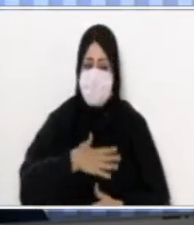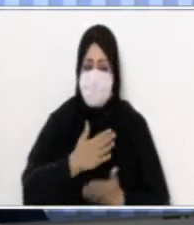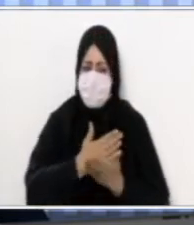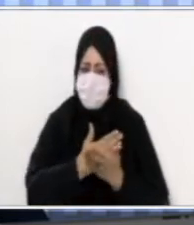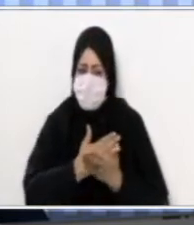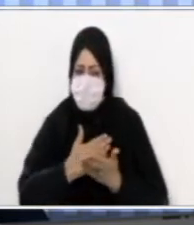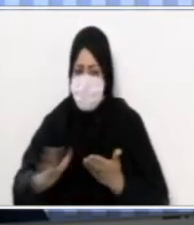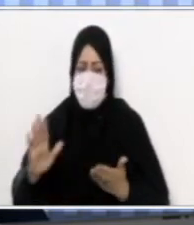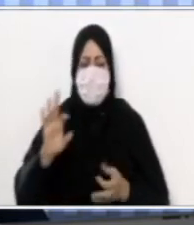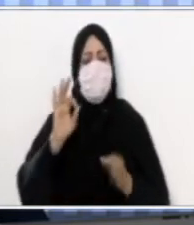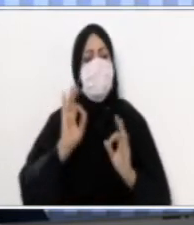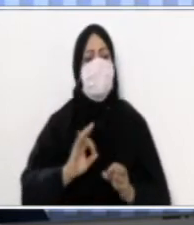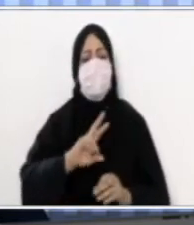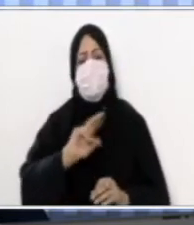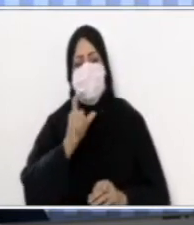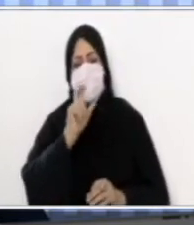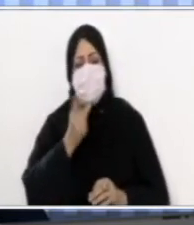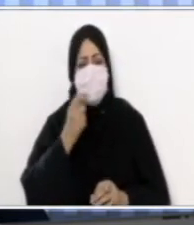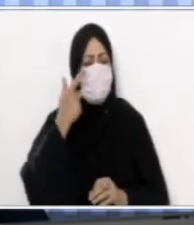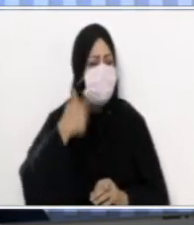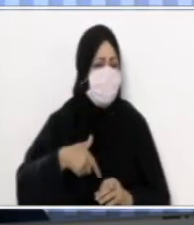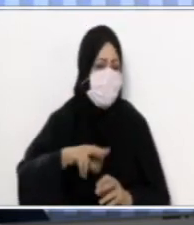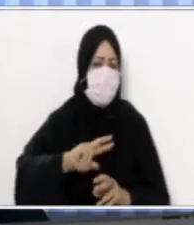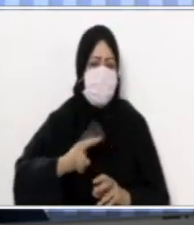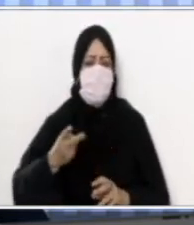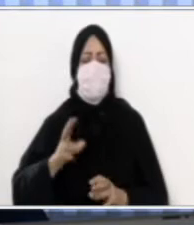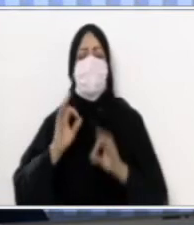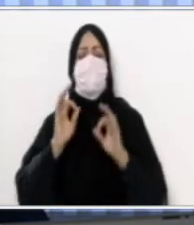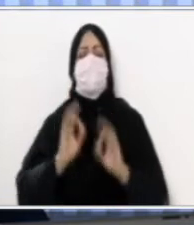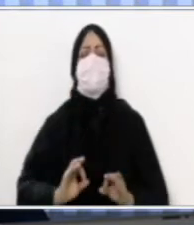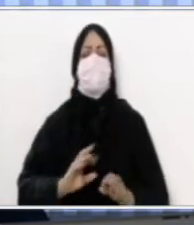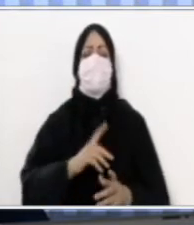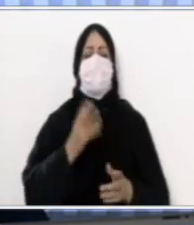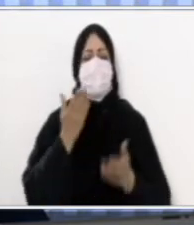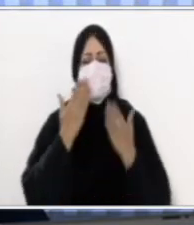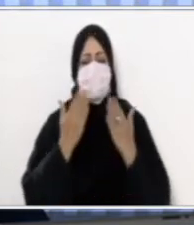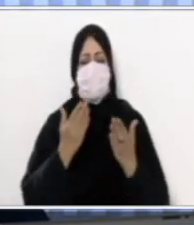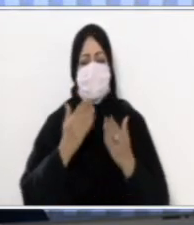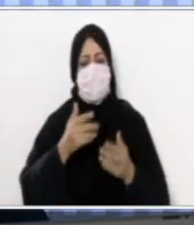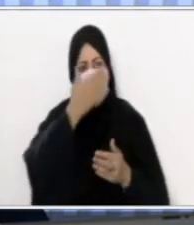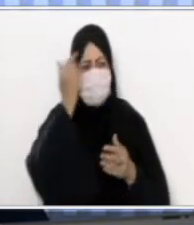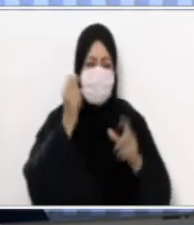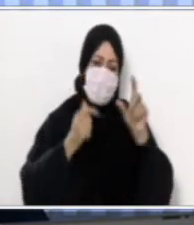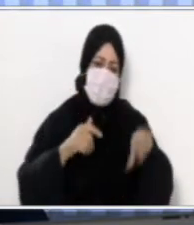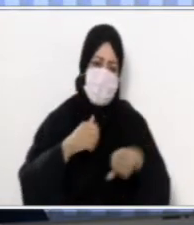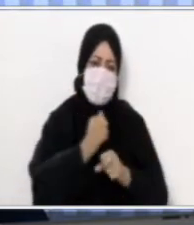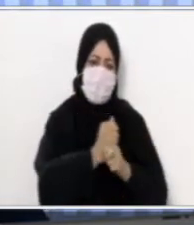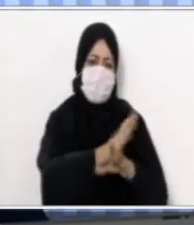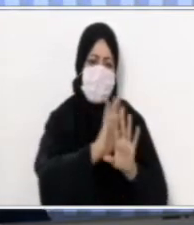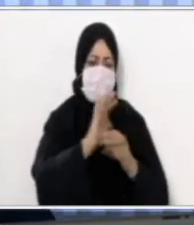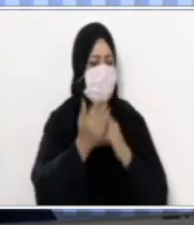كان الإنسان يقرأ من حفظه فلا بأس أن يقرأ بدون وضوء، لكن يبي يمس المصحف لابد أن يتوضأ